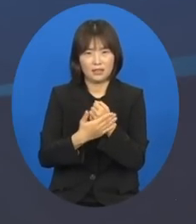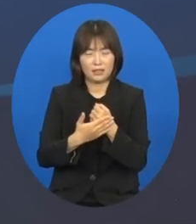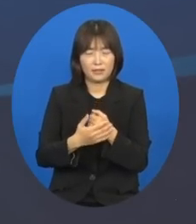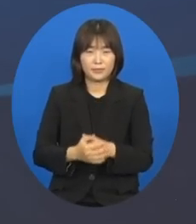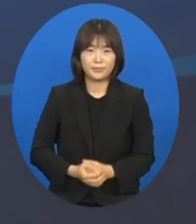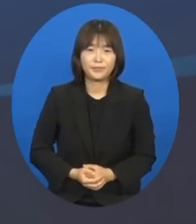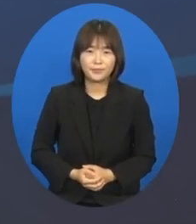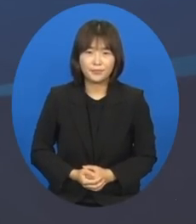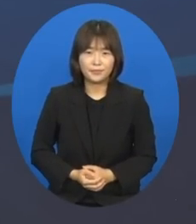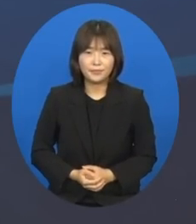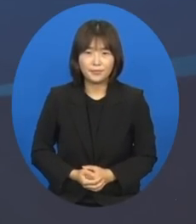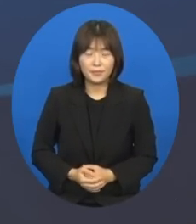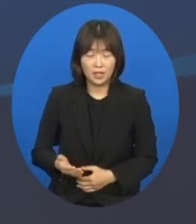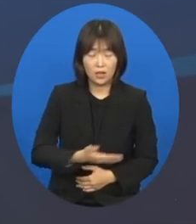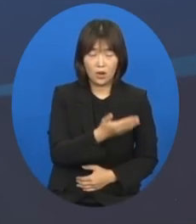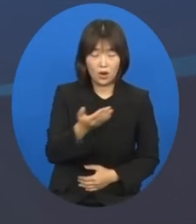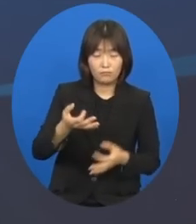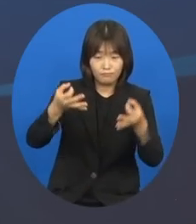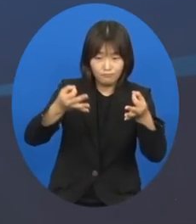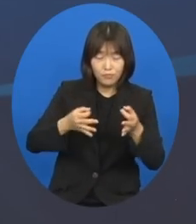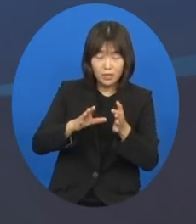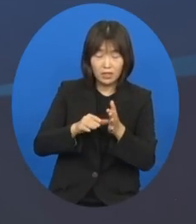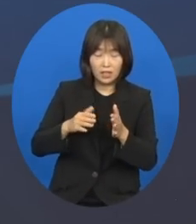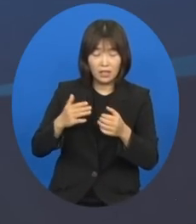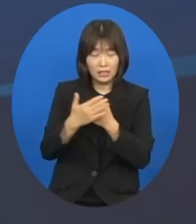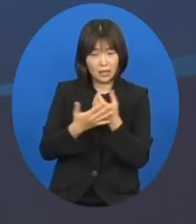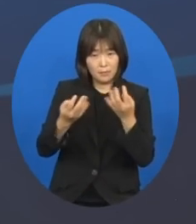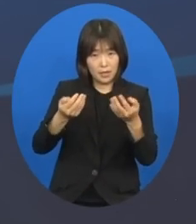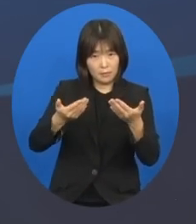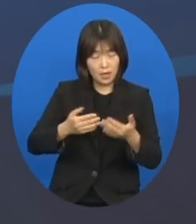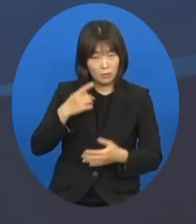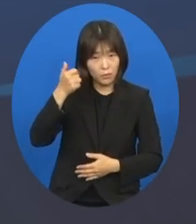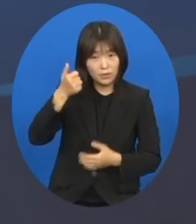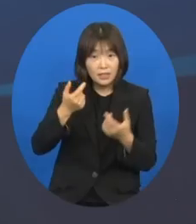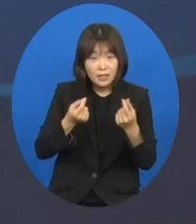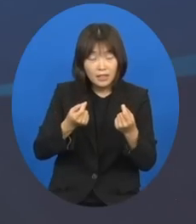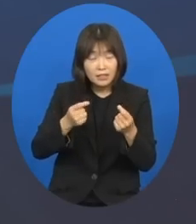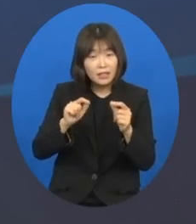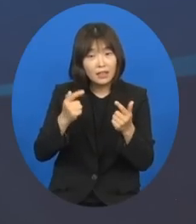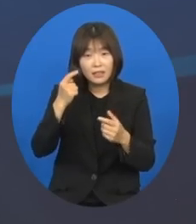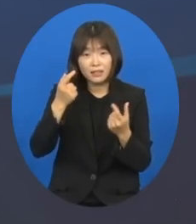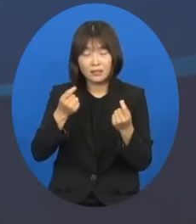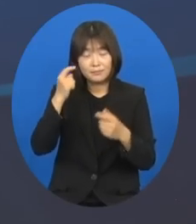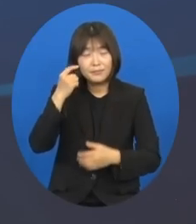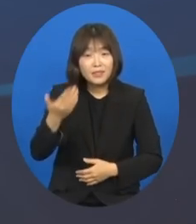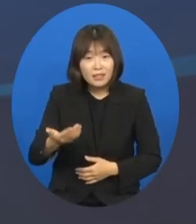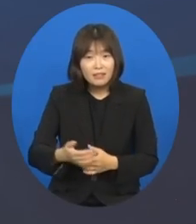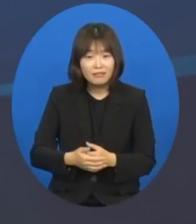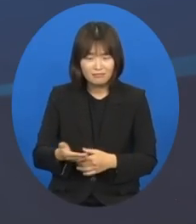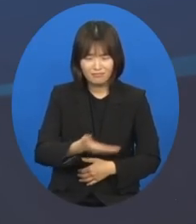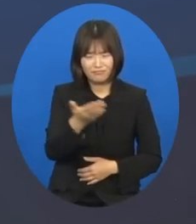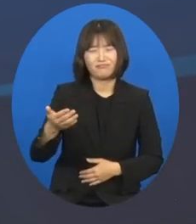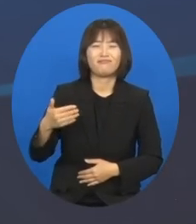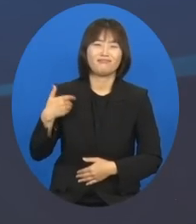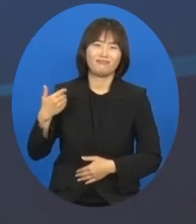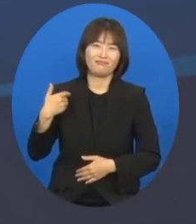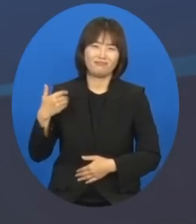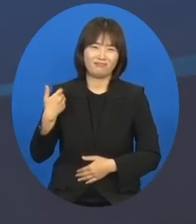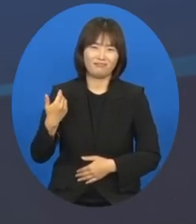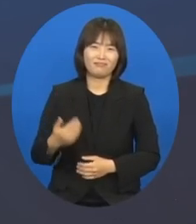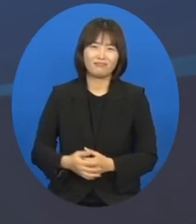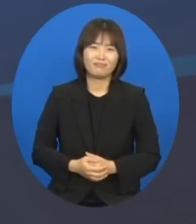여러분이 보실 때 저는 은혜를 많이 받은 목사인 것 같아요 아닌 것 같아요 모르시죠 당연히 여러분은